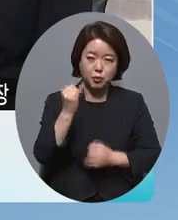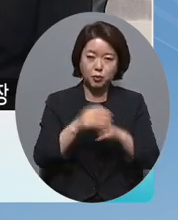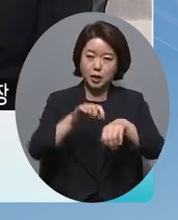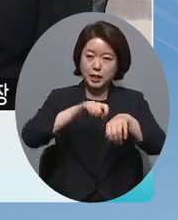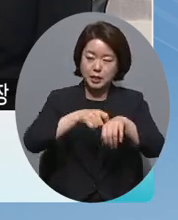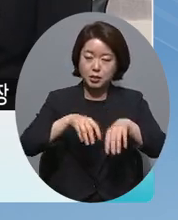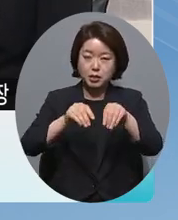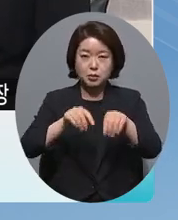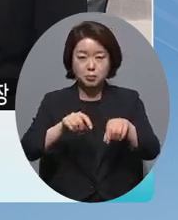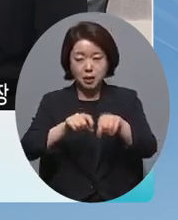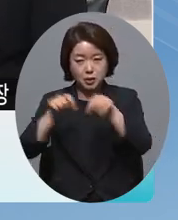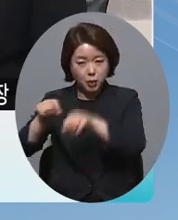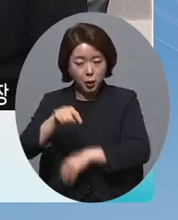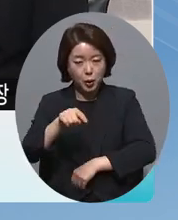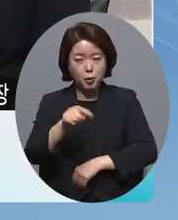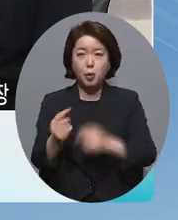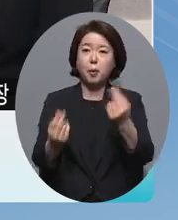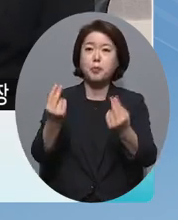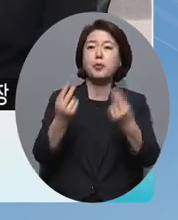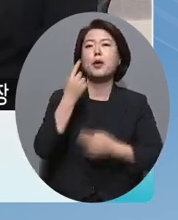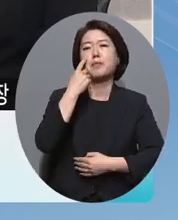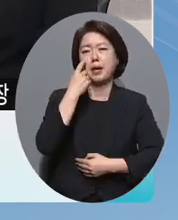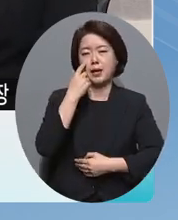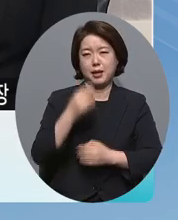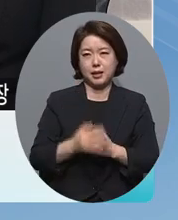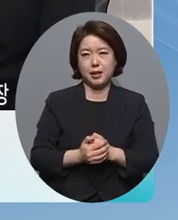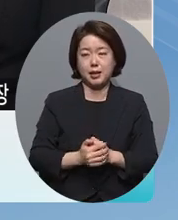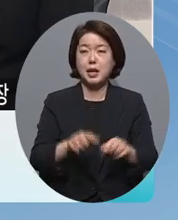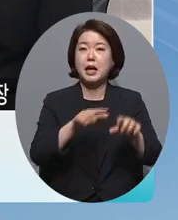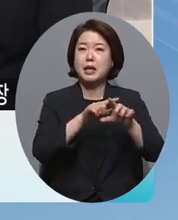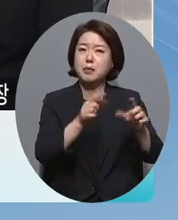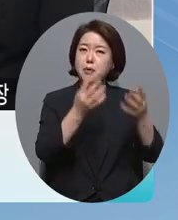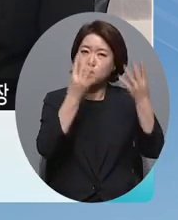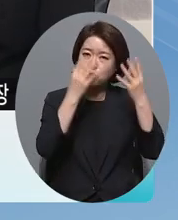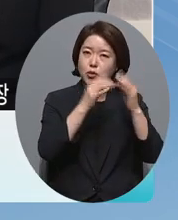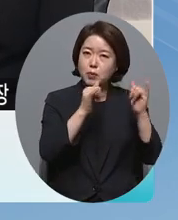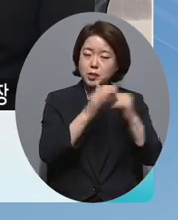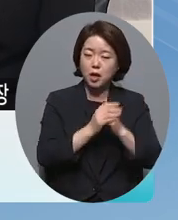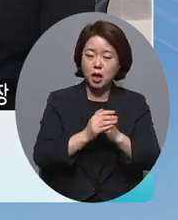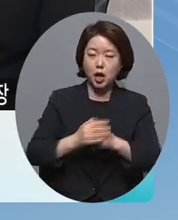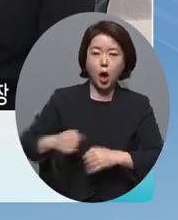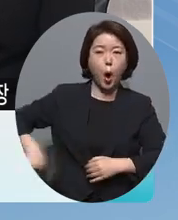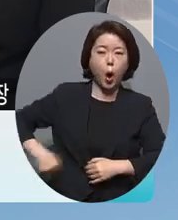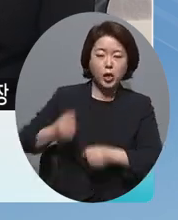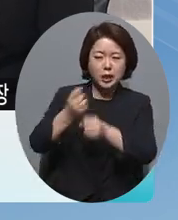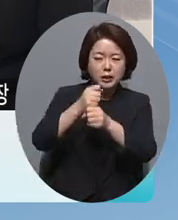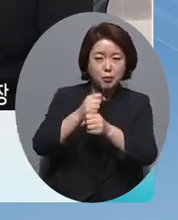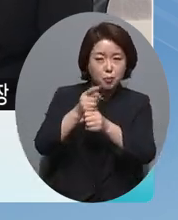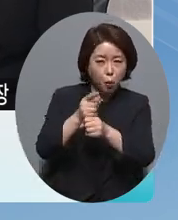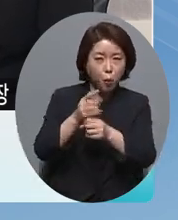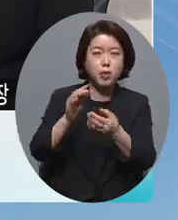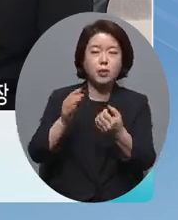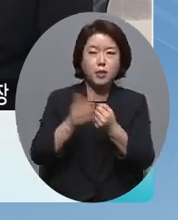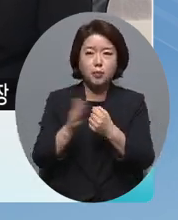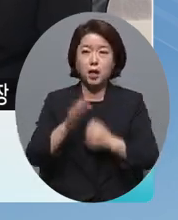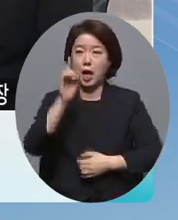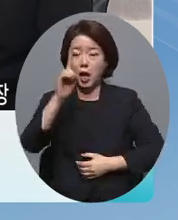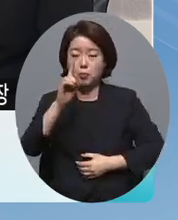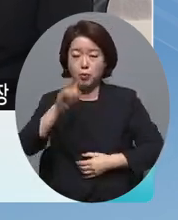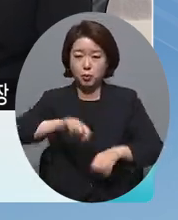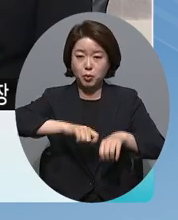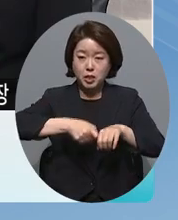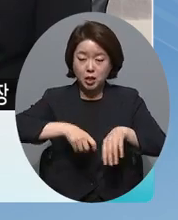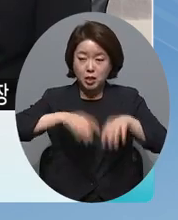형 집행정지를 좀 비교해야 될 것 같습니다 근데 일반 수감자가 보통 허리디스크로는 한 번도 형